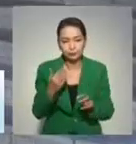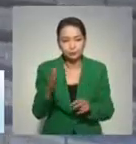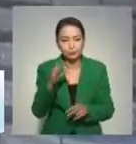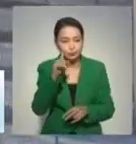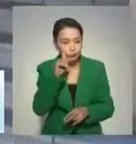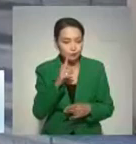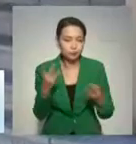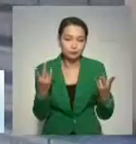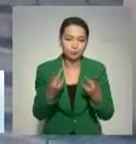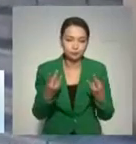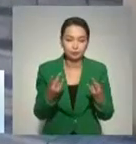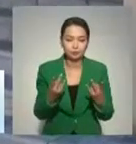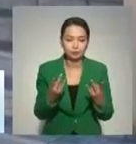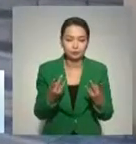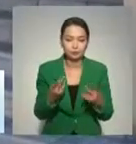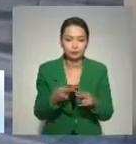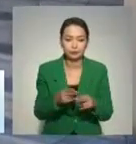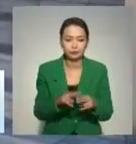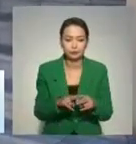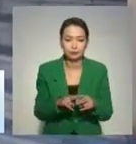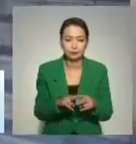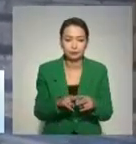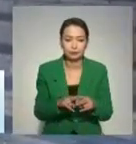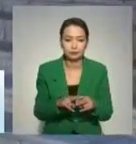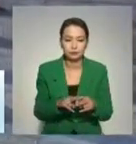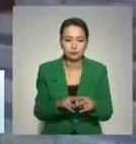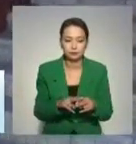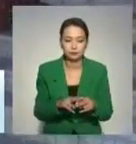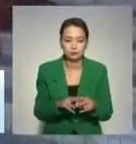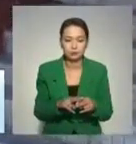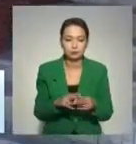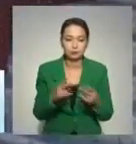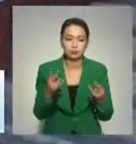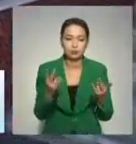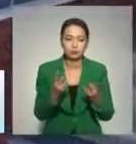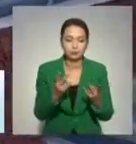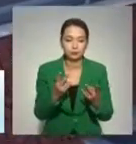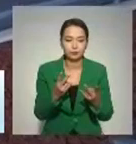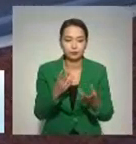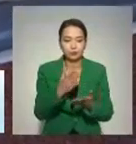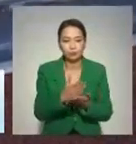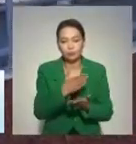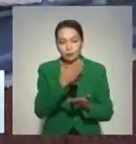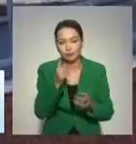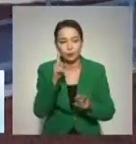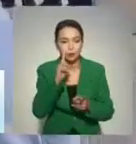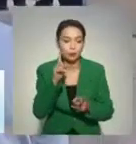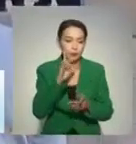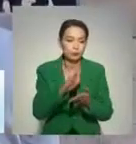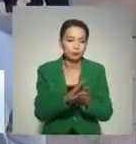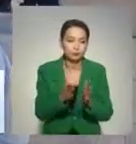доступности, как все сделано, соответствует, не соответствует. Ну, есть мелкие моменты, есть мелкие рабочие такие вещи, которые